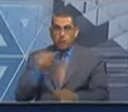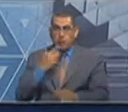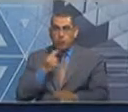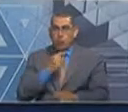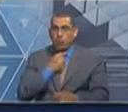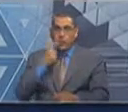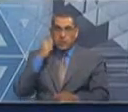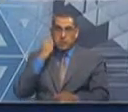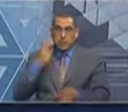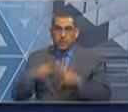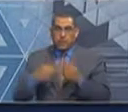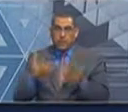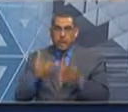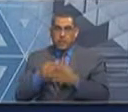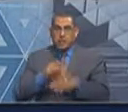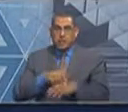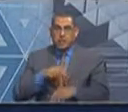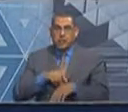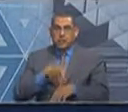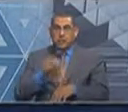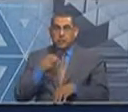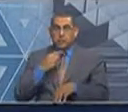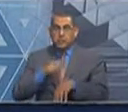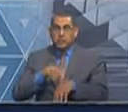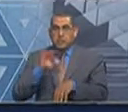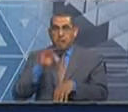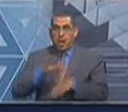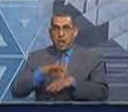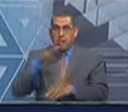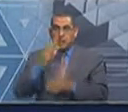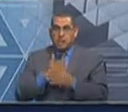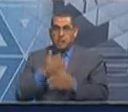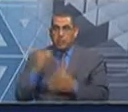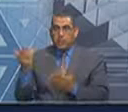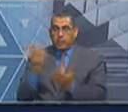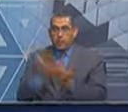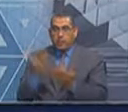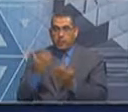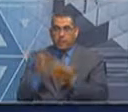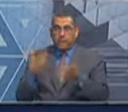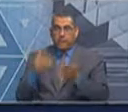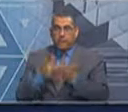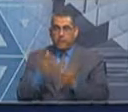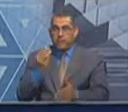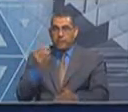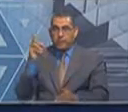الجمعة والسبت حتى 3 عصرا، وذلك لاستقبال الطلبات حتى يوم